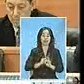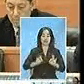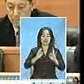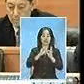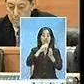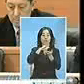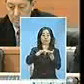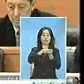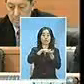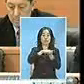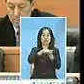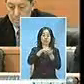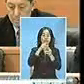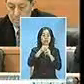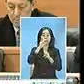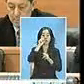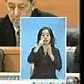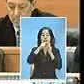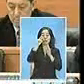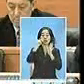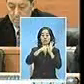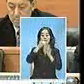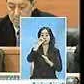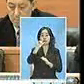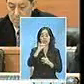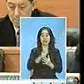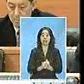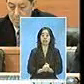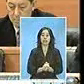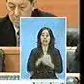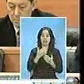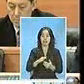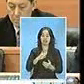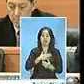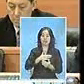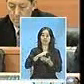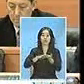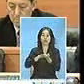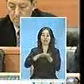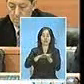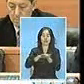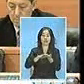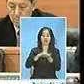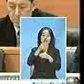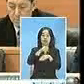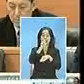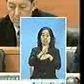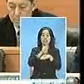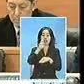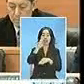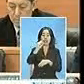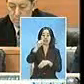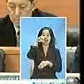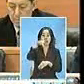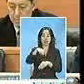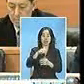ทษท่านสุนัยจริงๆนะครับและผมต้องขอโทษผ่านไปยังท่านประธานรัฐสภาผ